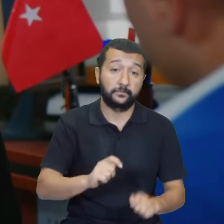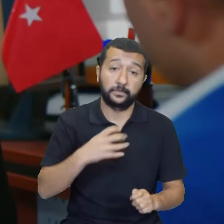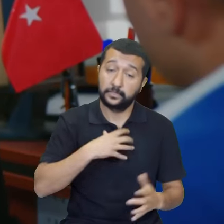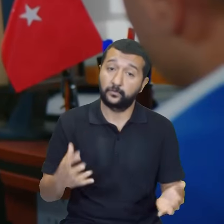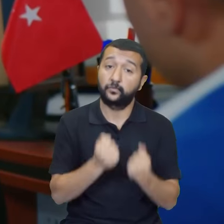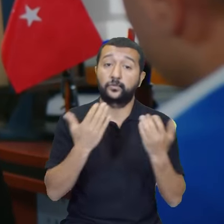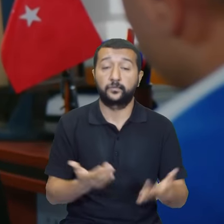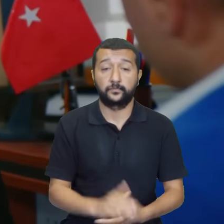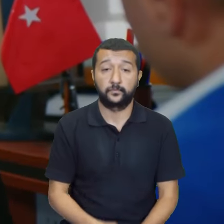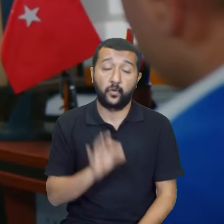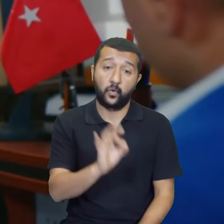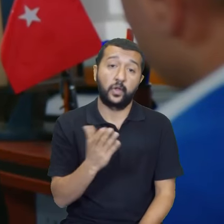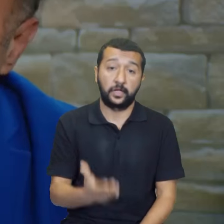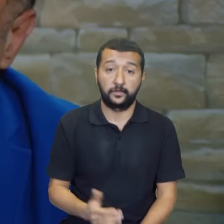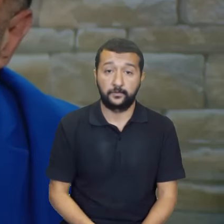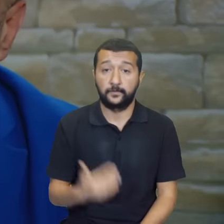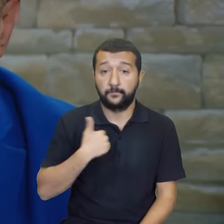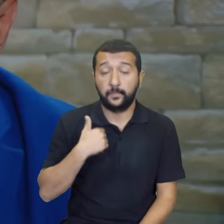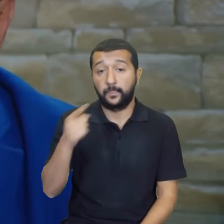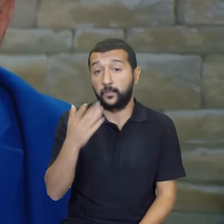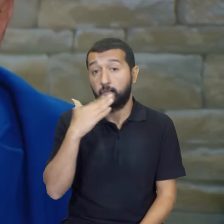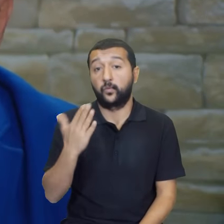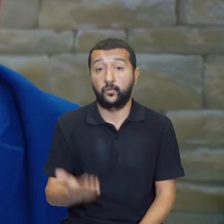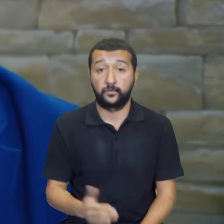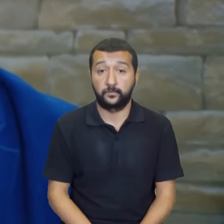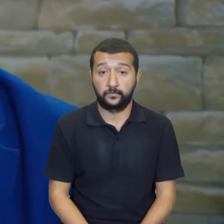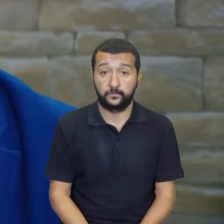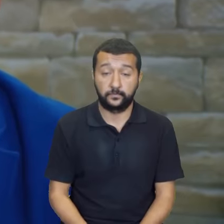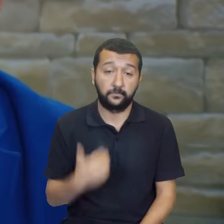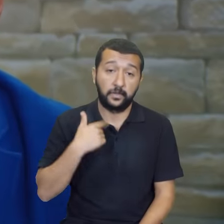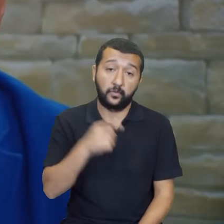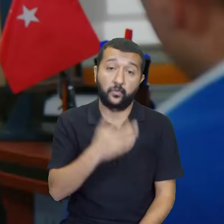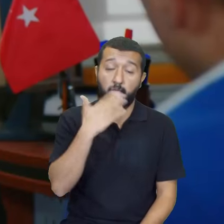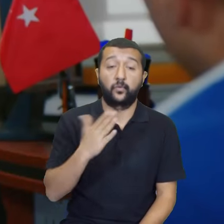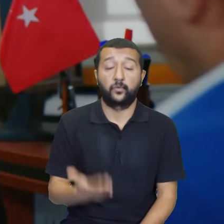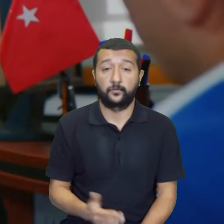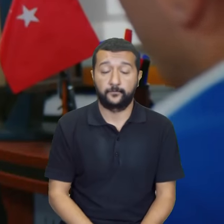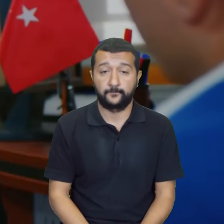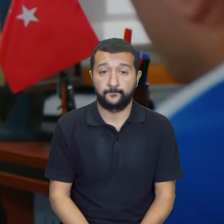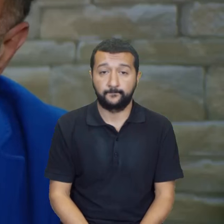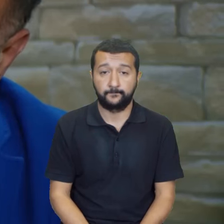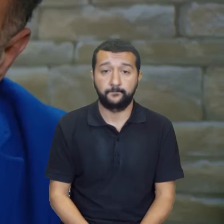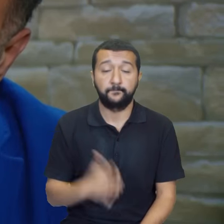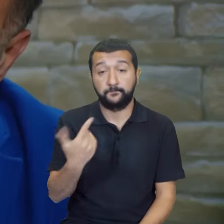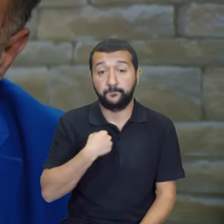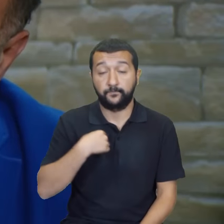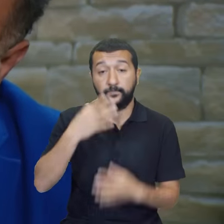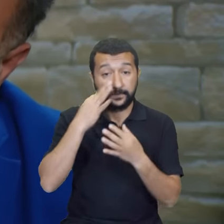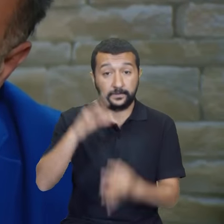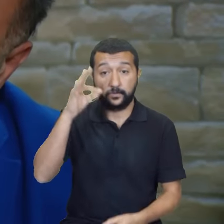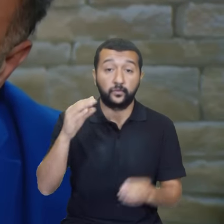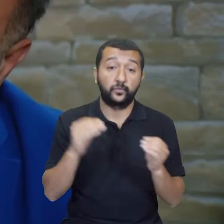nebze kurtarıyorum. O kadar yani. Ben de o da yok. Saçları diken diken kalıp şeklinde dikilmiş. Yani ben